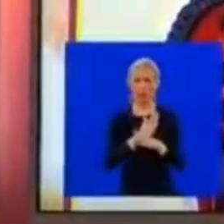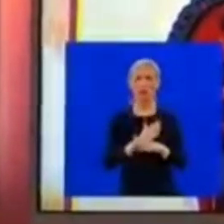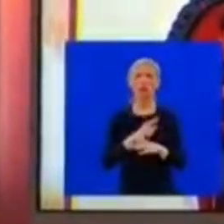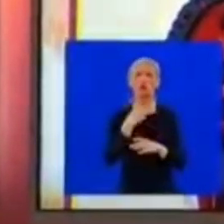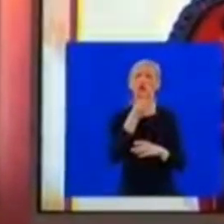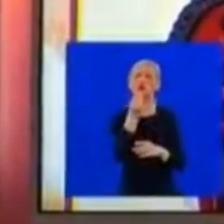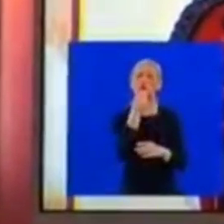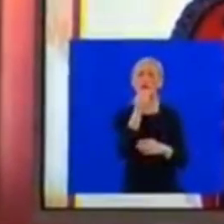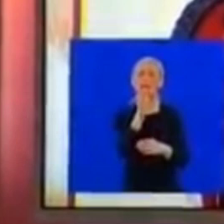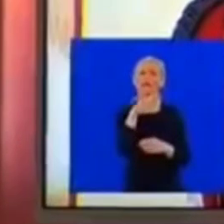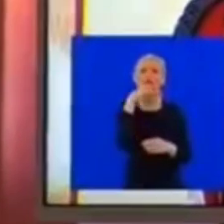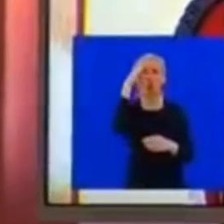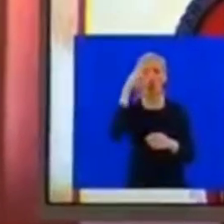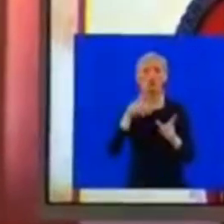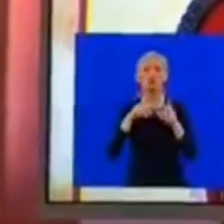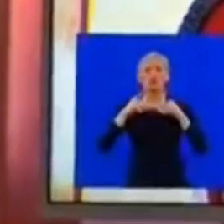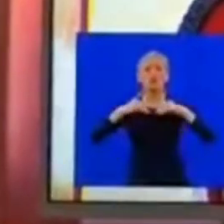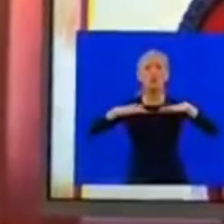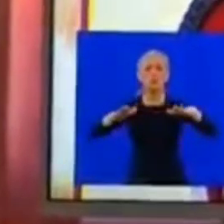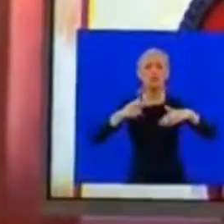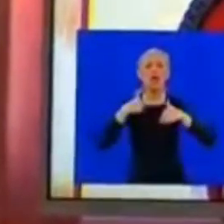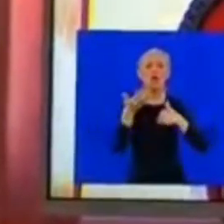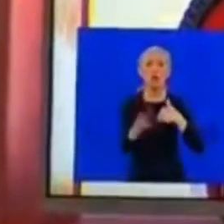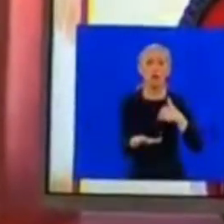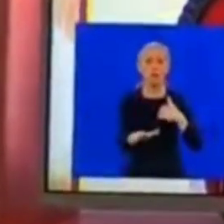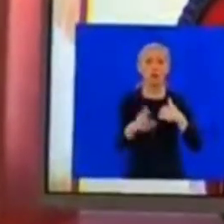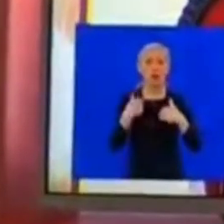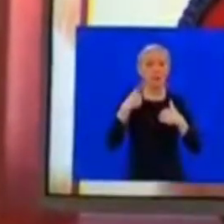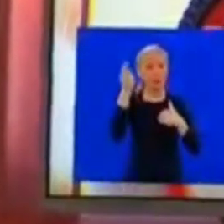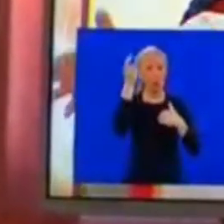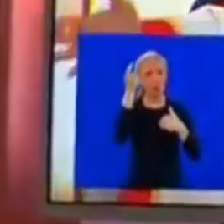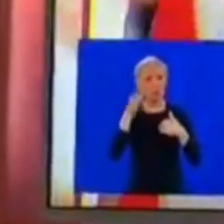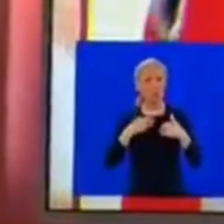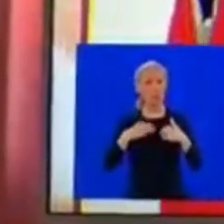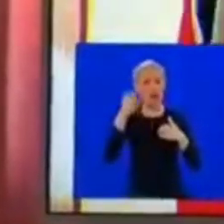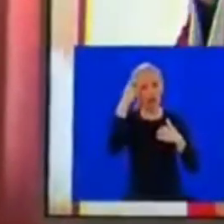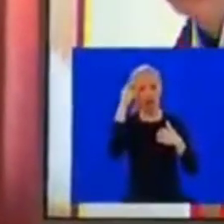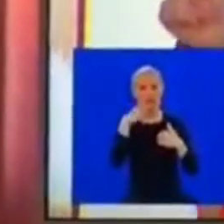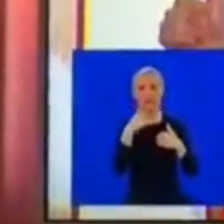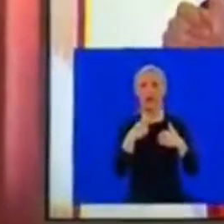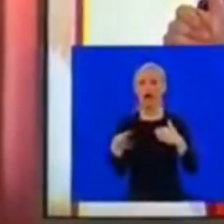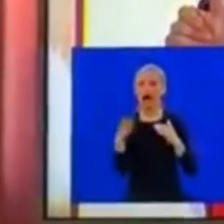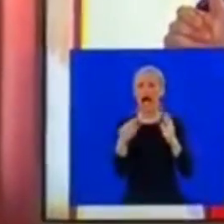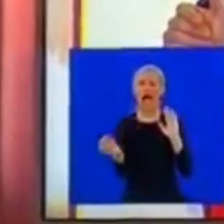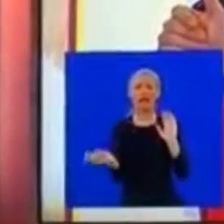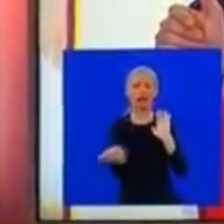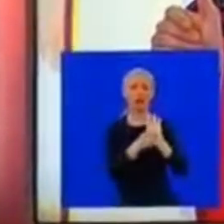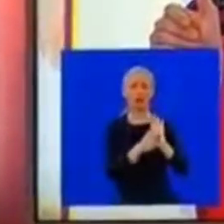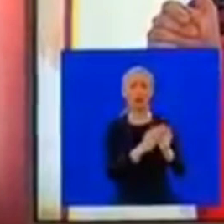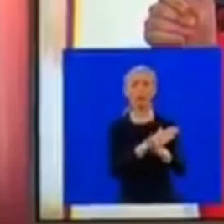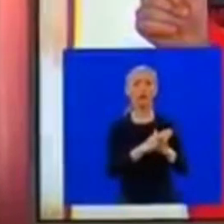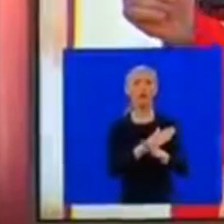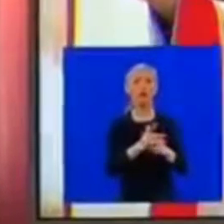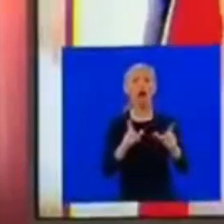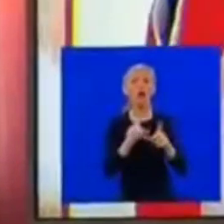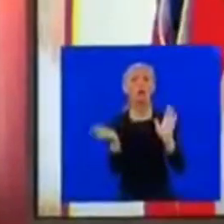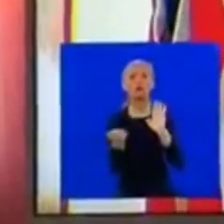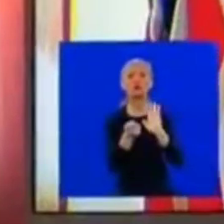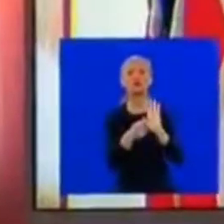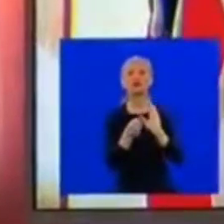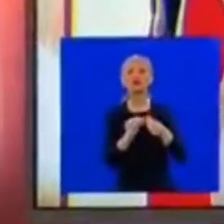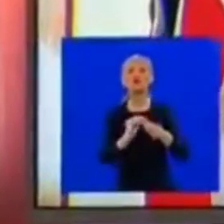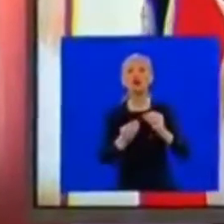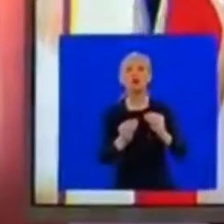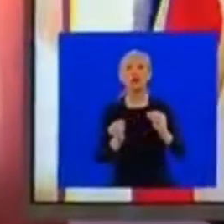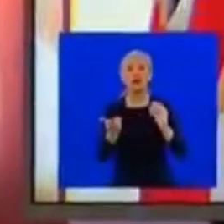oci u pustinji pa su pomrli. A naš zdrav razum je rekao, aj u dućan kupi kruha i umri, a kruh